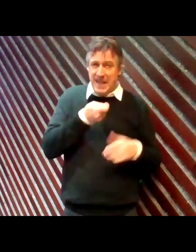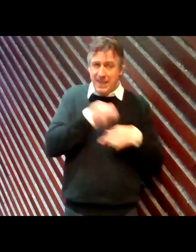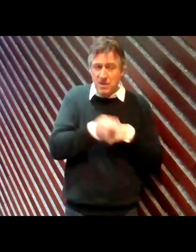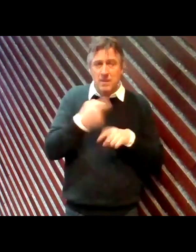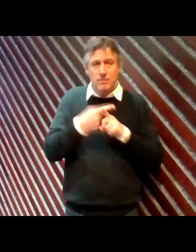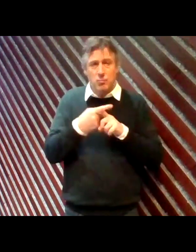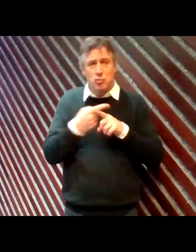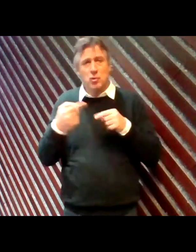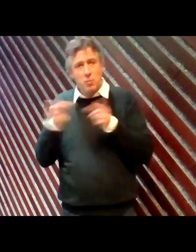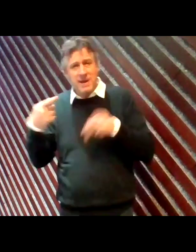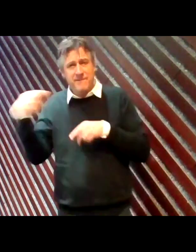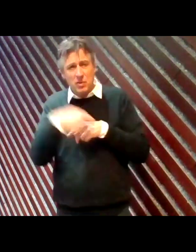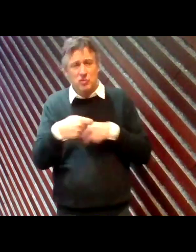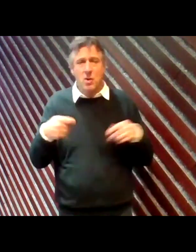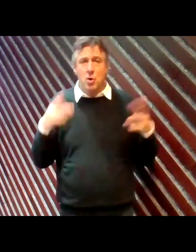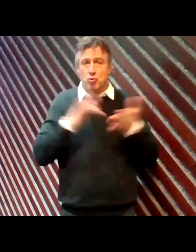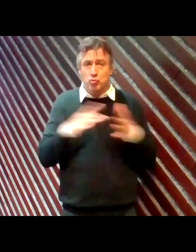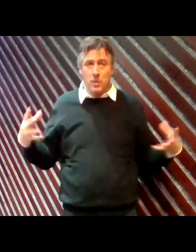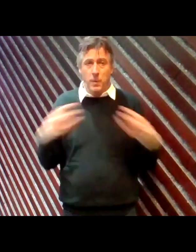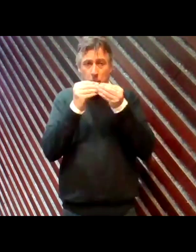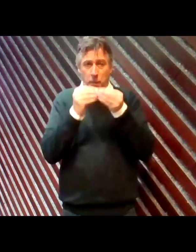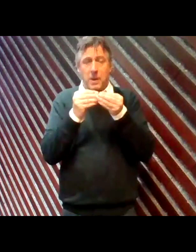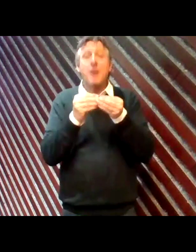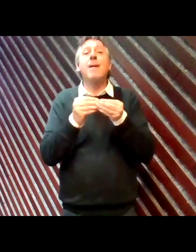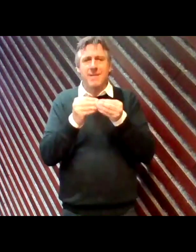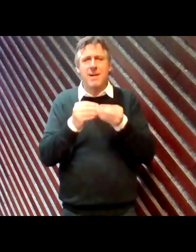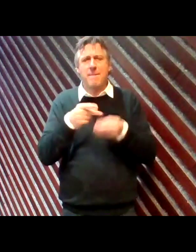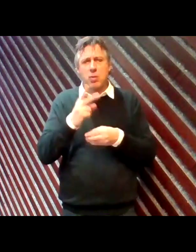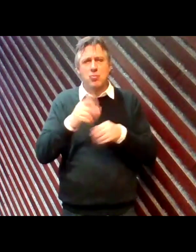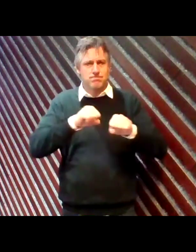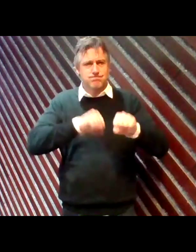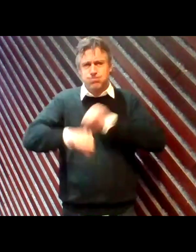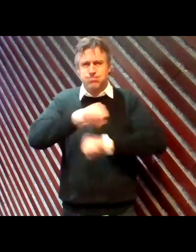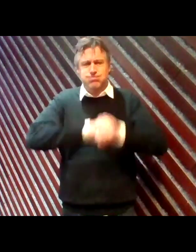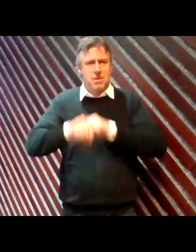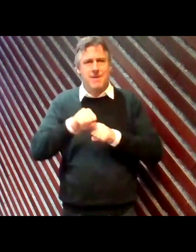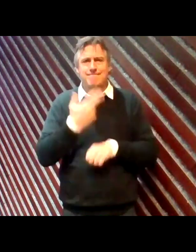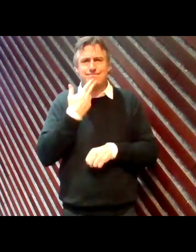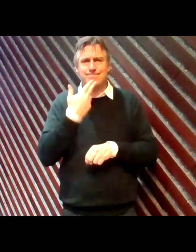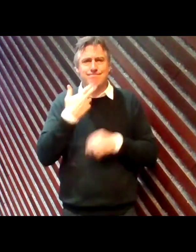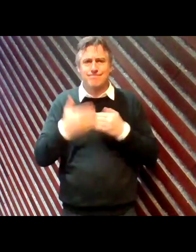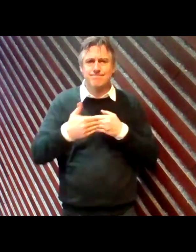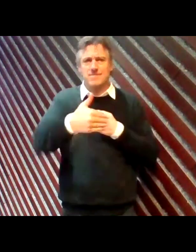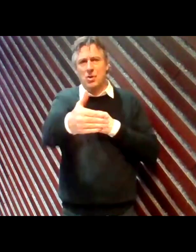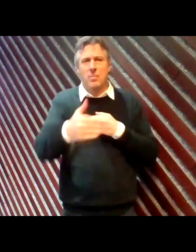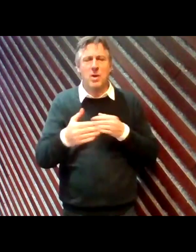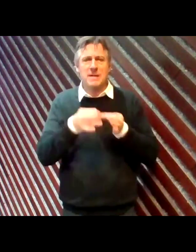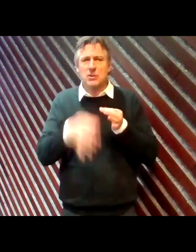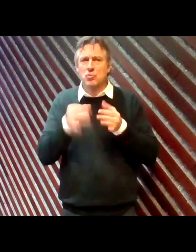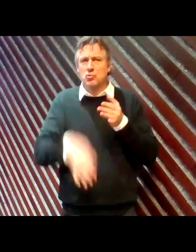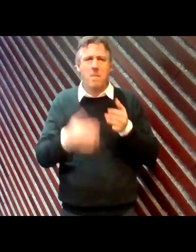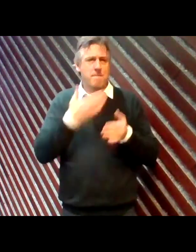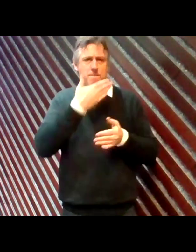publics ça serait carrément beaucoup plus opérationnel et surtout on serait sur un essai-mage des solutions bien plus important